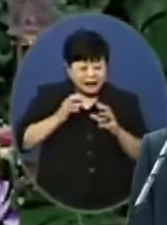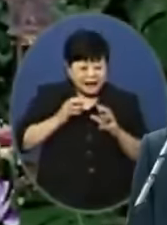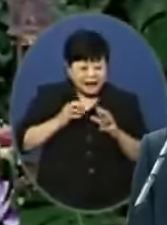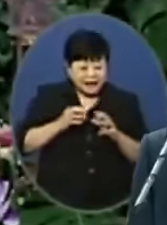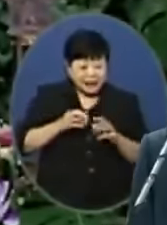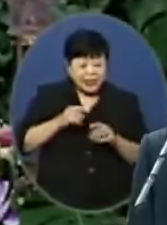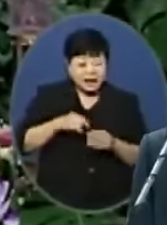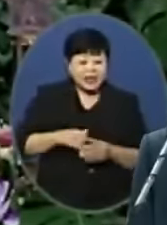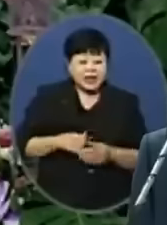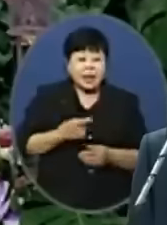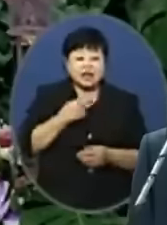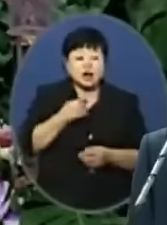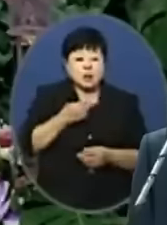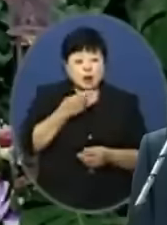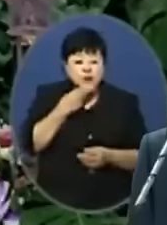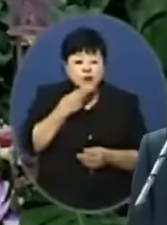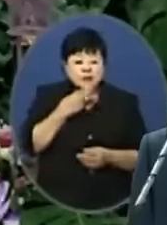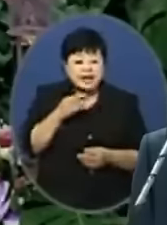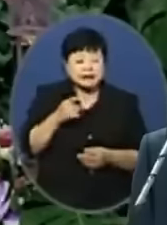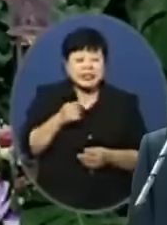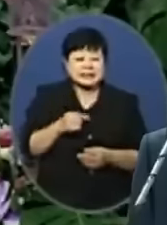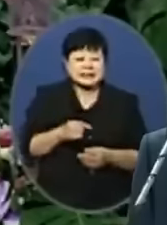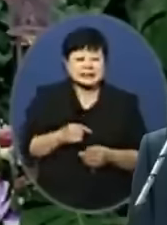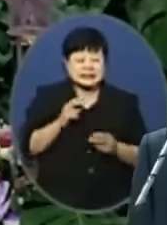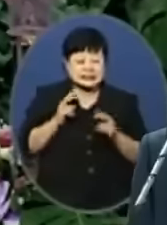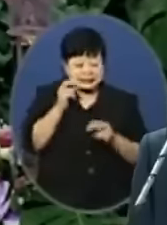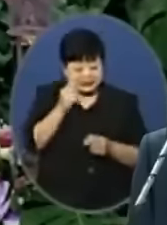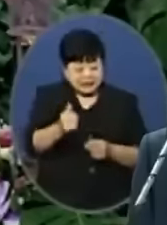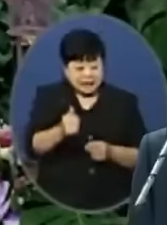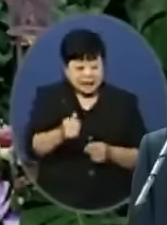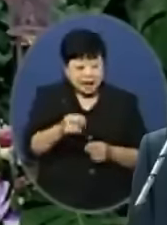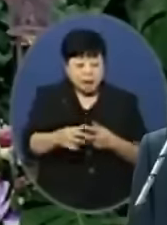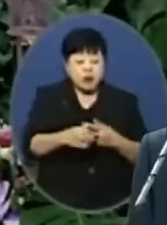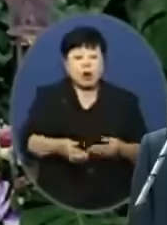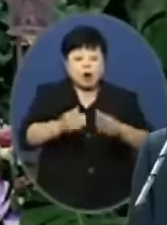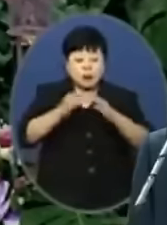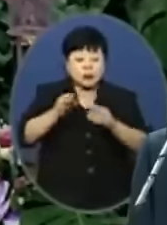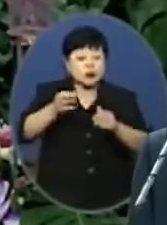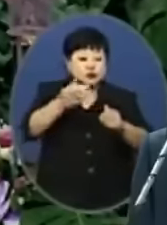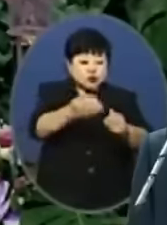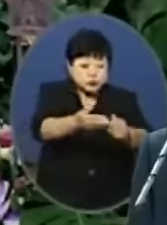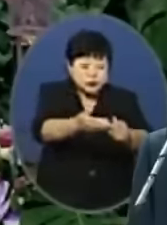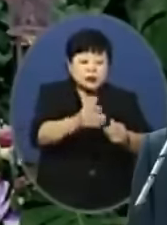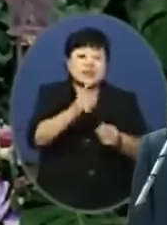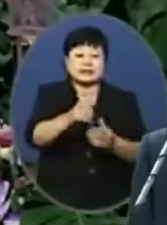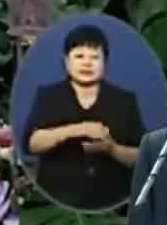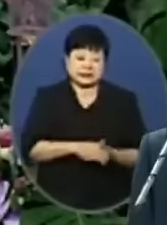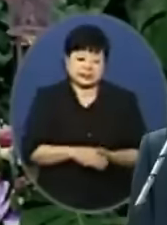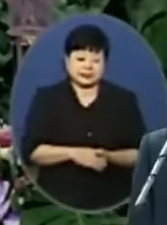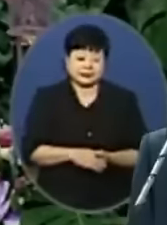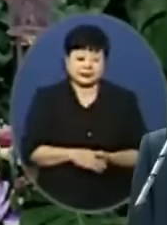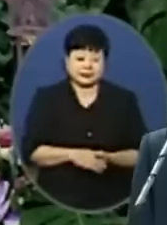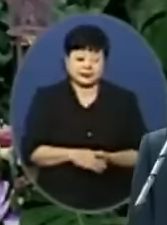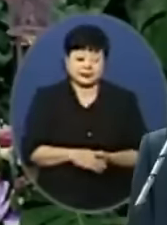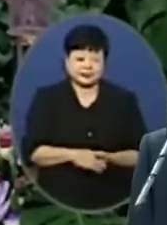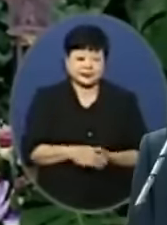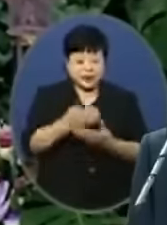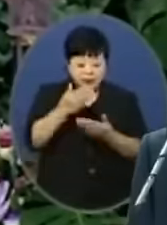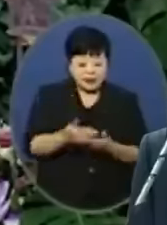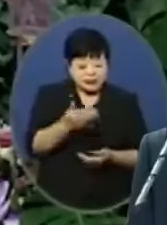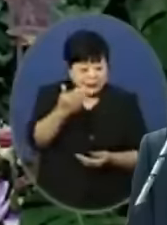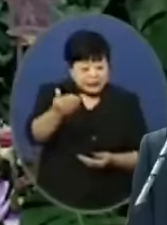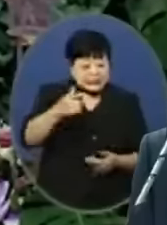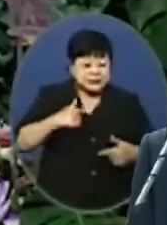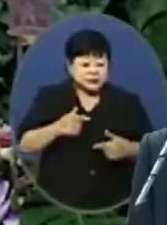가본 적이 없는 세브란스라는 사업가가 병원 건립비를 건네주면서 그런 말을 했습니다. 받는